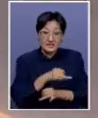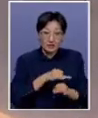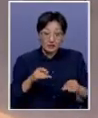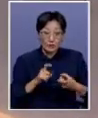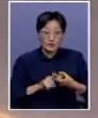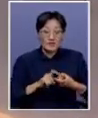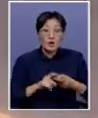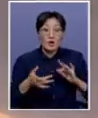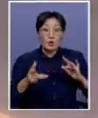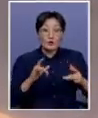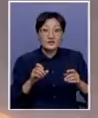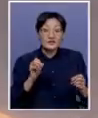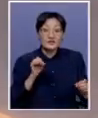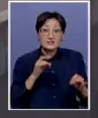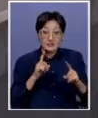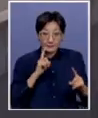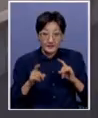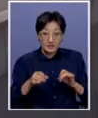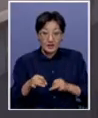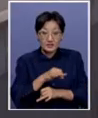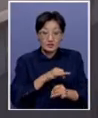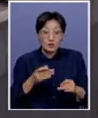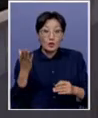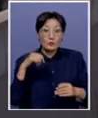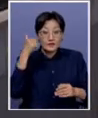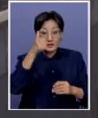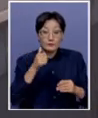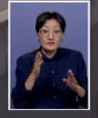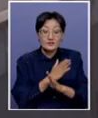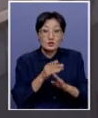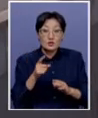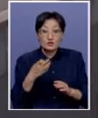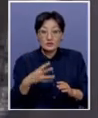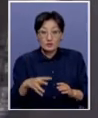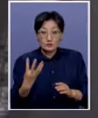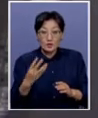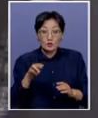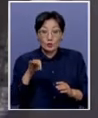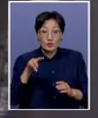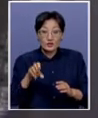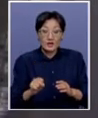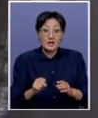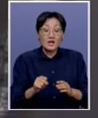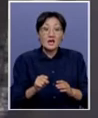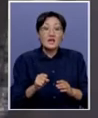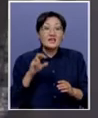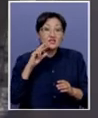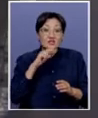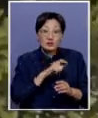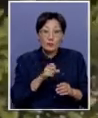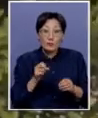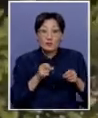бойынша онлайн кездесуде айтылды. Мәселен, өткен жылы атмосфераға 144 000 тонна зиянды қалдықтар түскен.